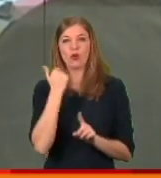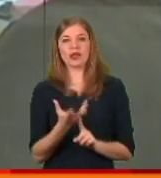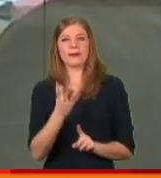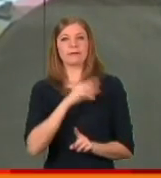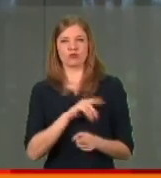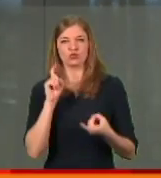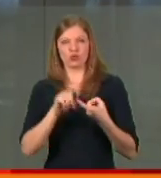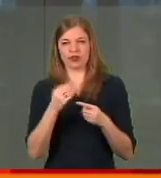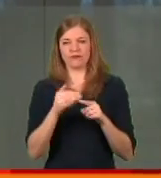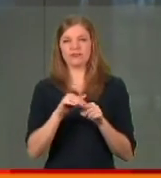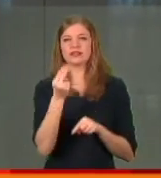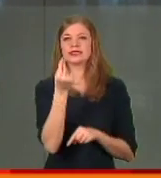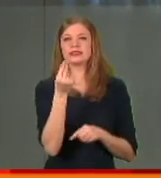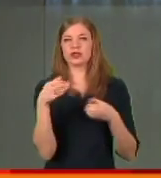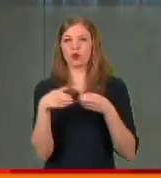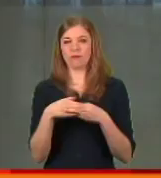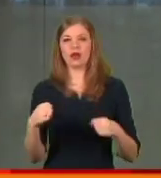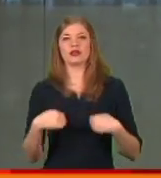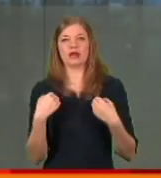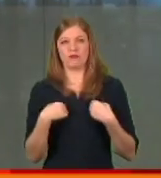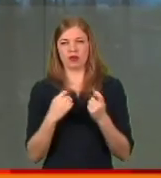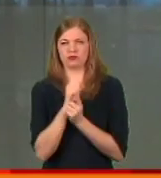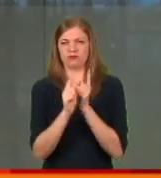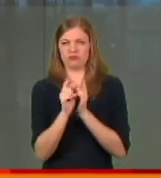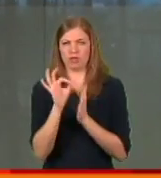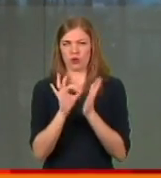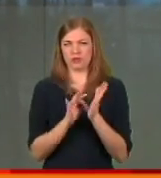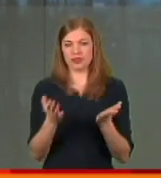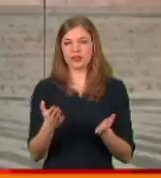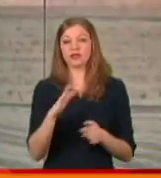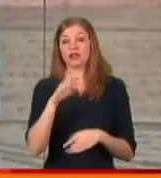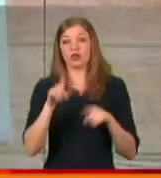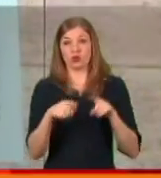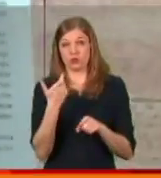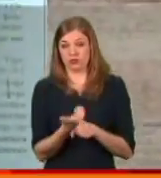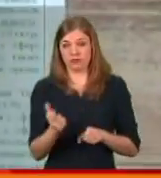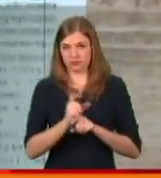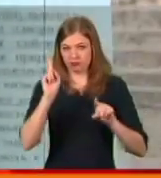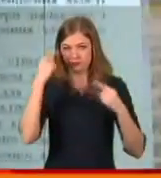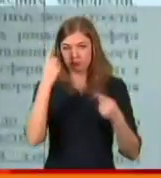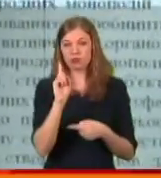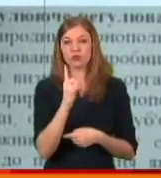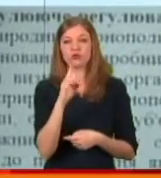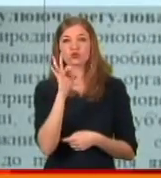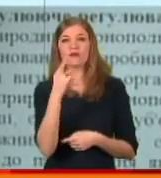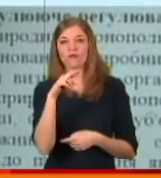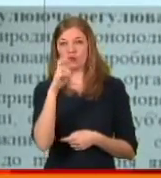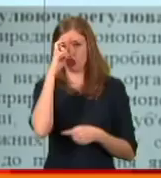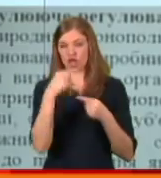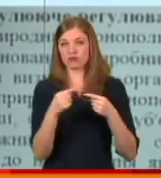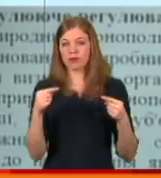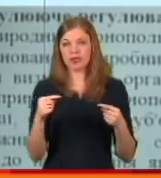прибуток залежатиме від ціни компанії, намагаються їх переоцінити. Іноді в десятки разів дорожче, бо фонді